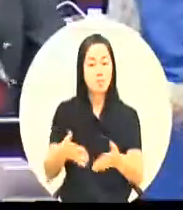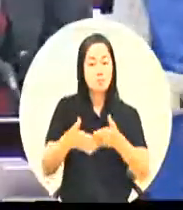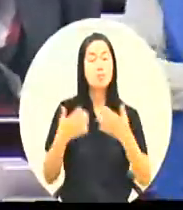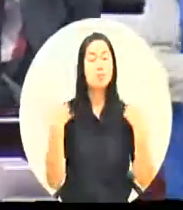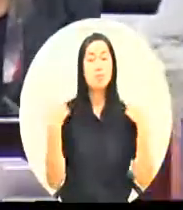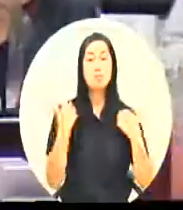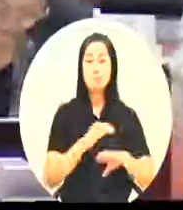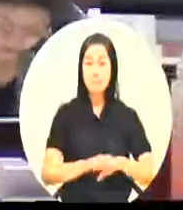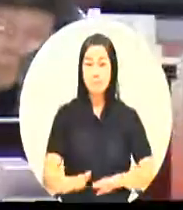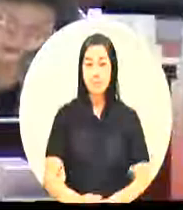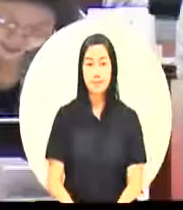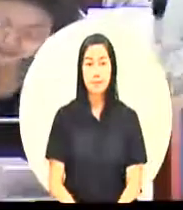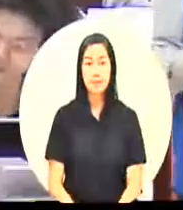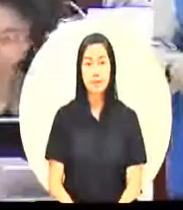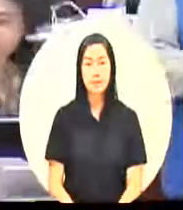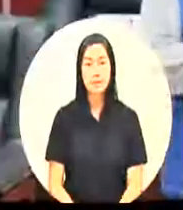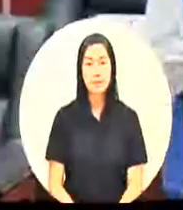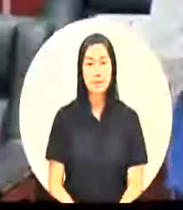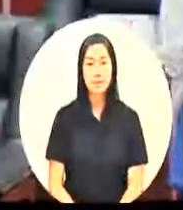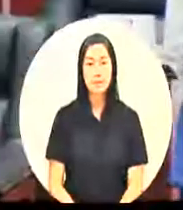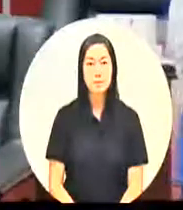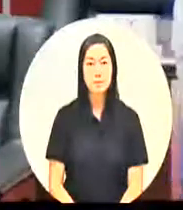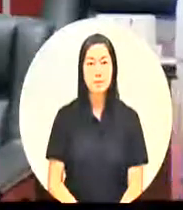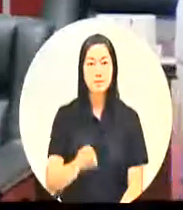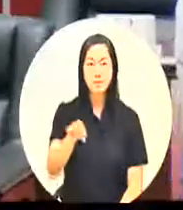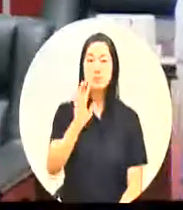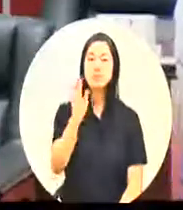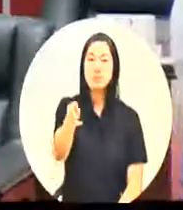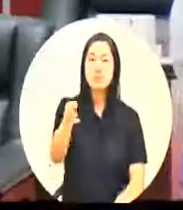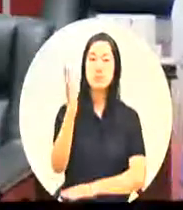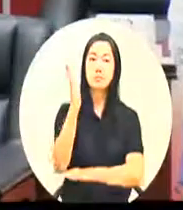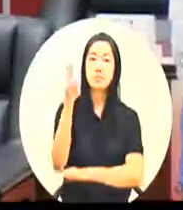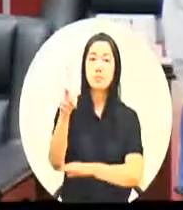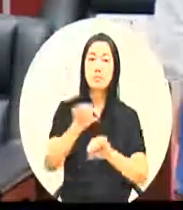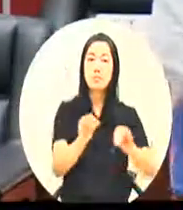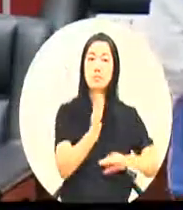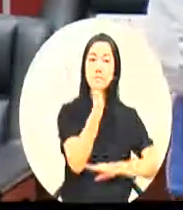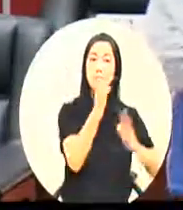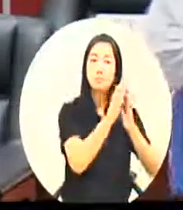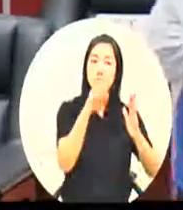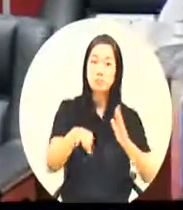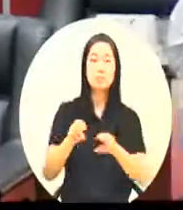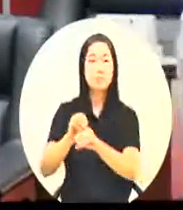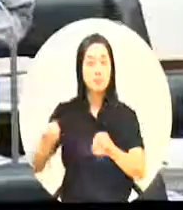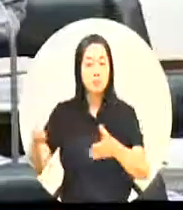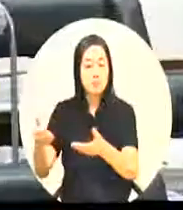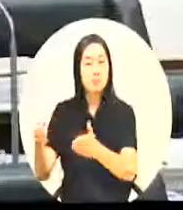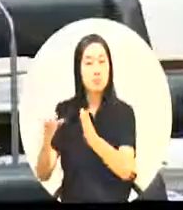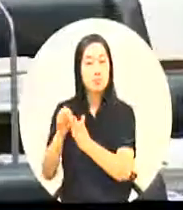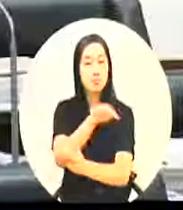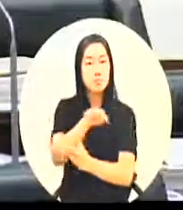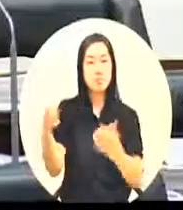谢， 谢谢市长啊，就请相关单位有听到的地震局跟土开处，谢谢。下一个议